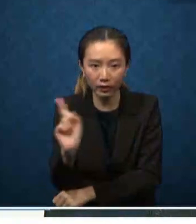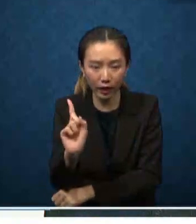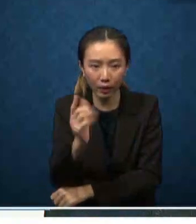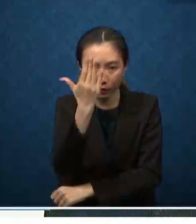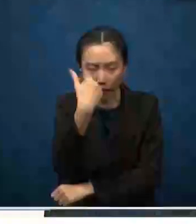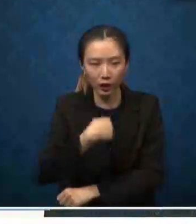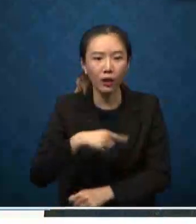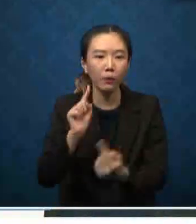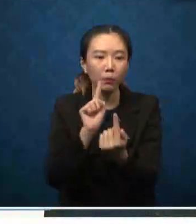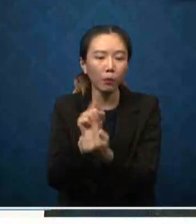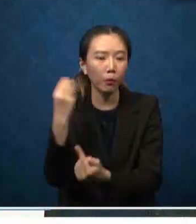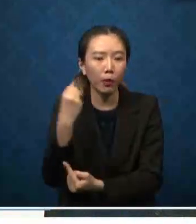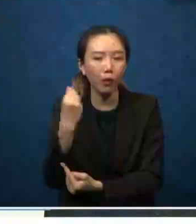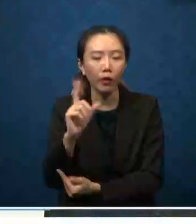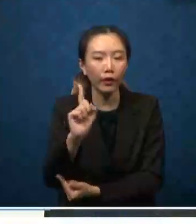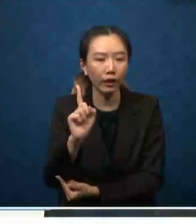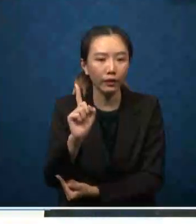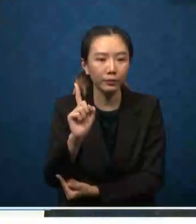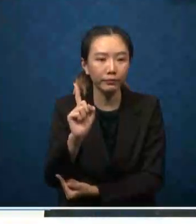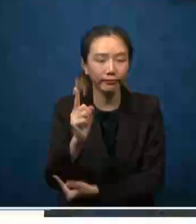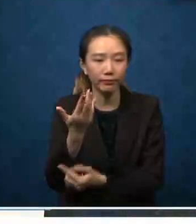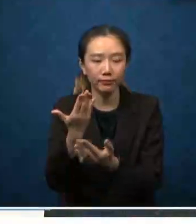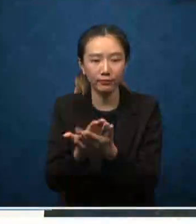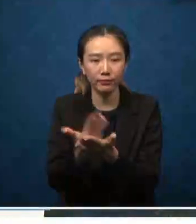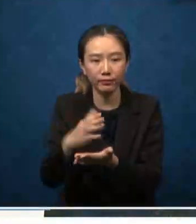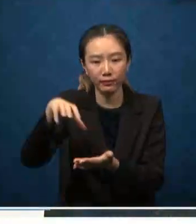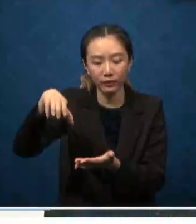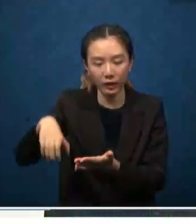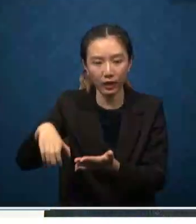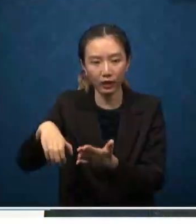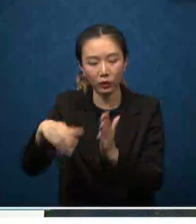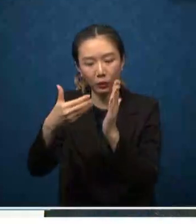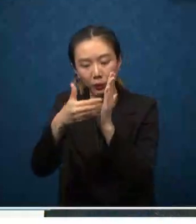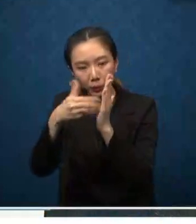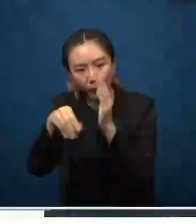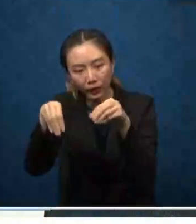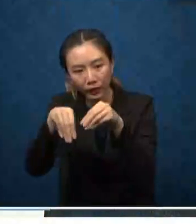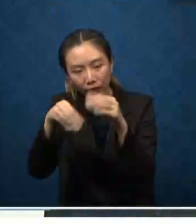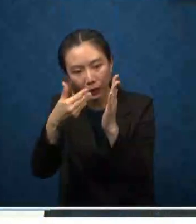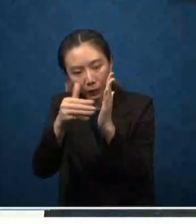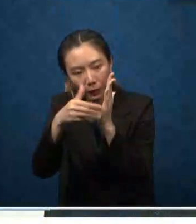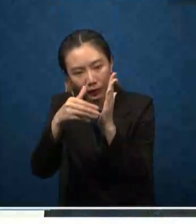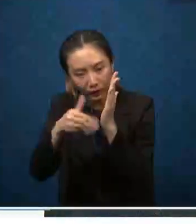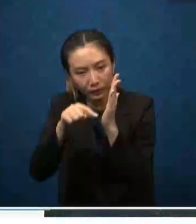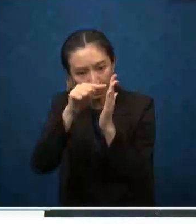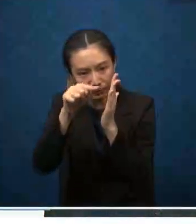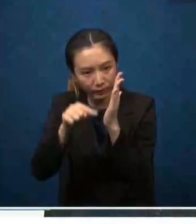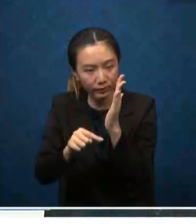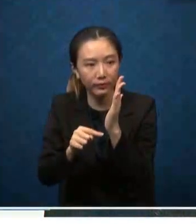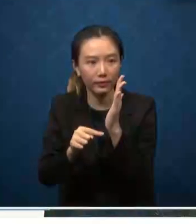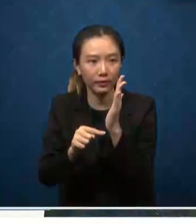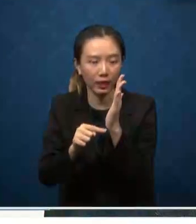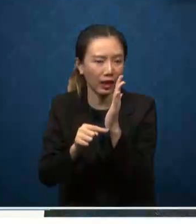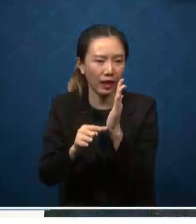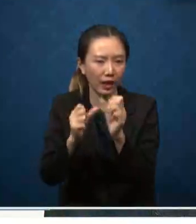างครั้งหลายคราวเนี่ยโดยเฉพาะยิ่งสถาบันเงินที่อยู่ตามแนวชายแดนมีธุรกรรมที่ ที่ทำกันโดย